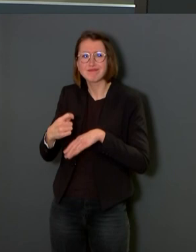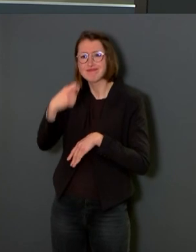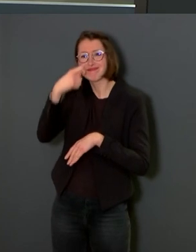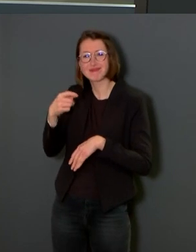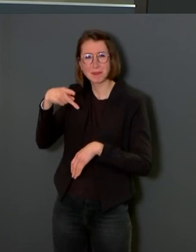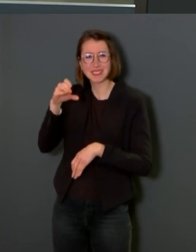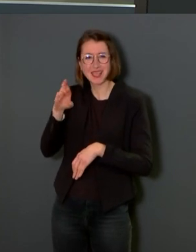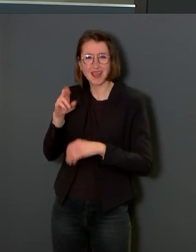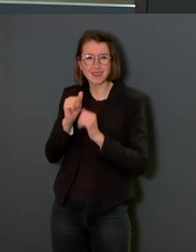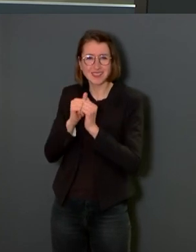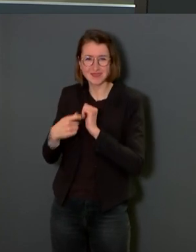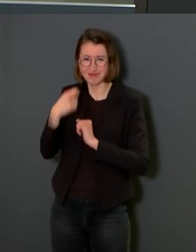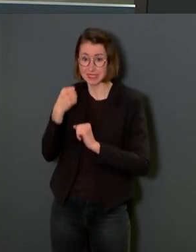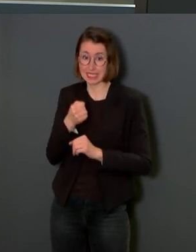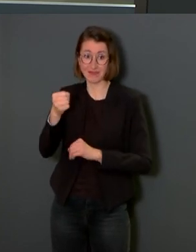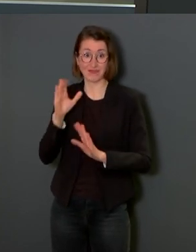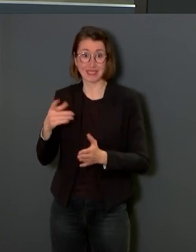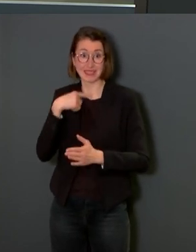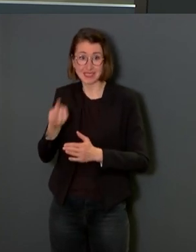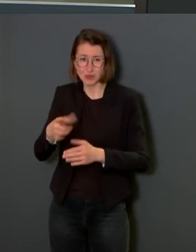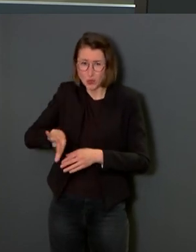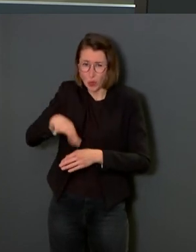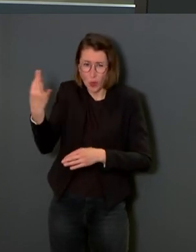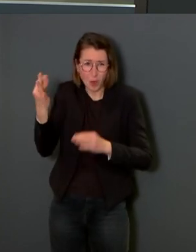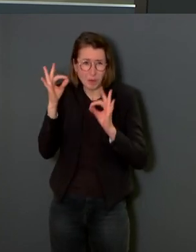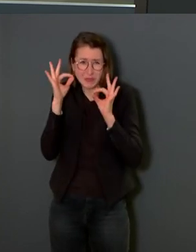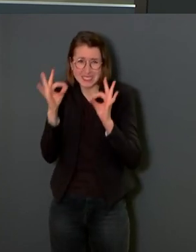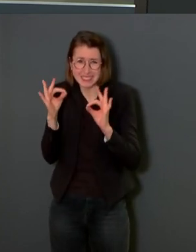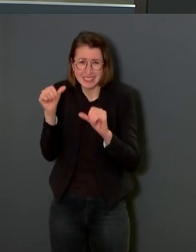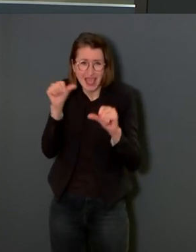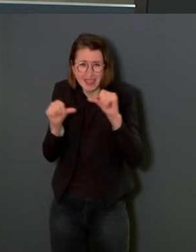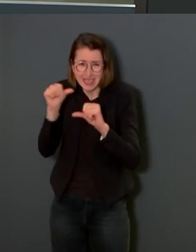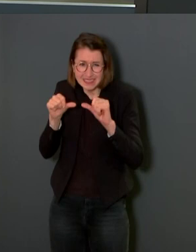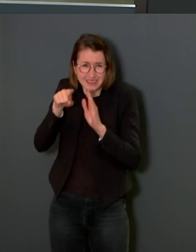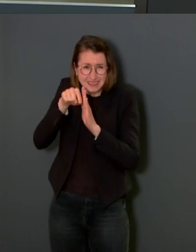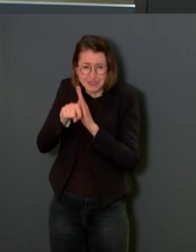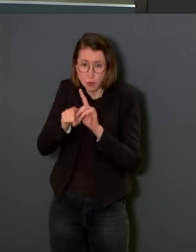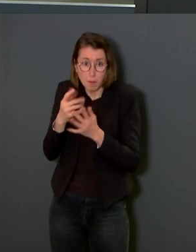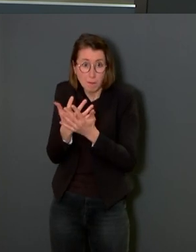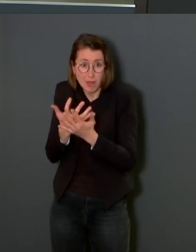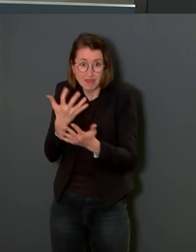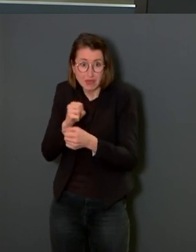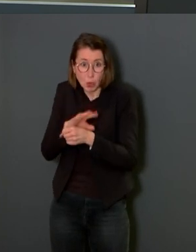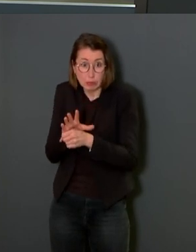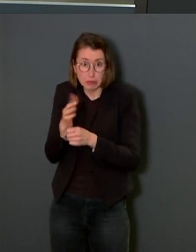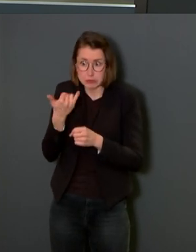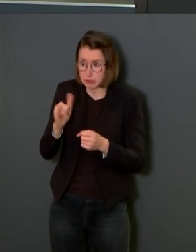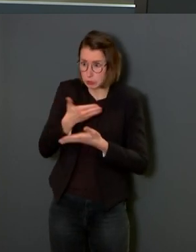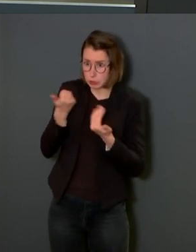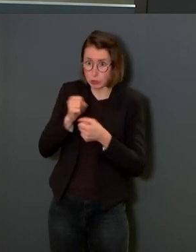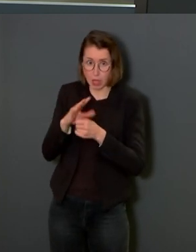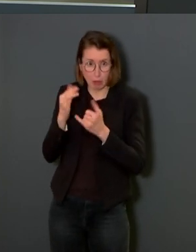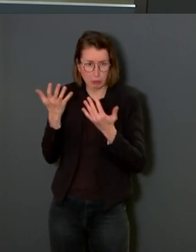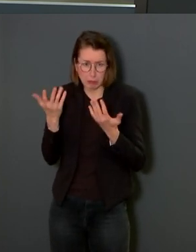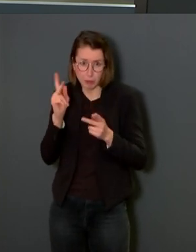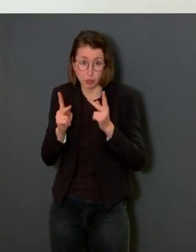l'a dit, dans ceci n'est pas un complot. Est-ce que vous allez enfin tenir compte d'avis d'autres scientifiques ? d'autres études qui disent qu'il faut